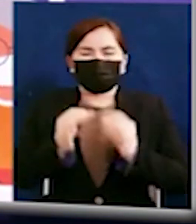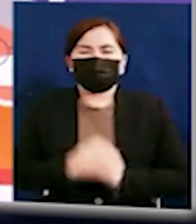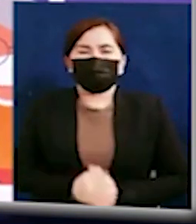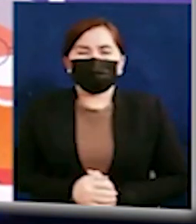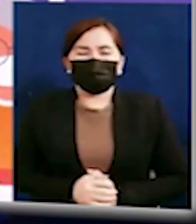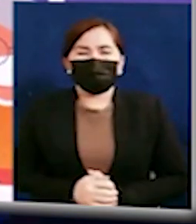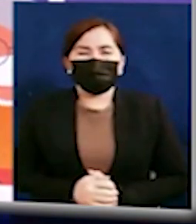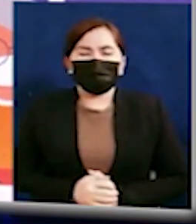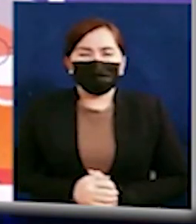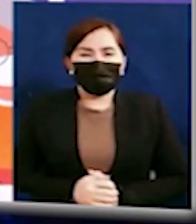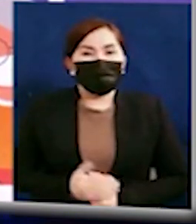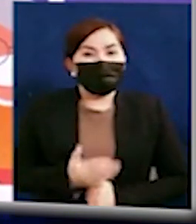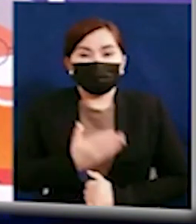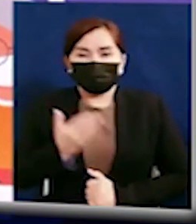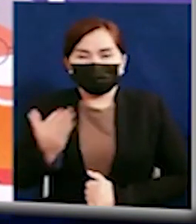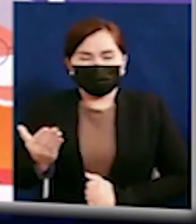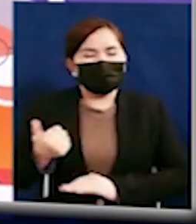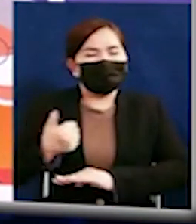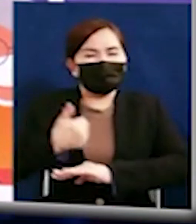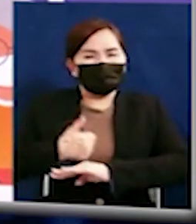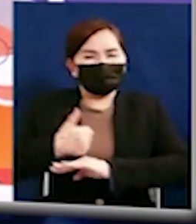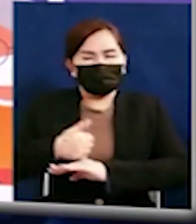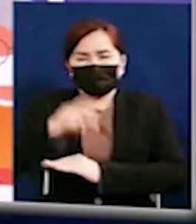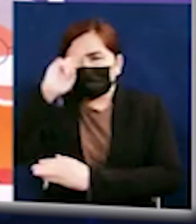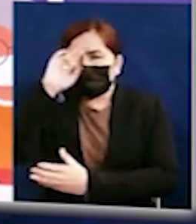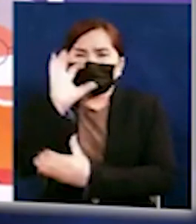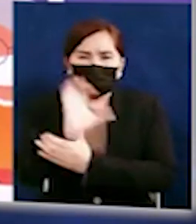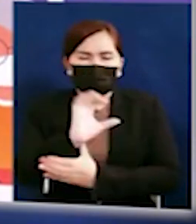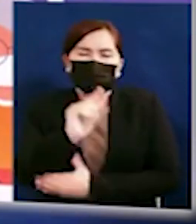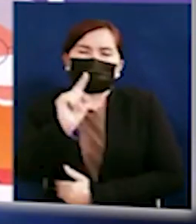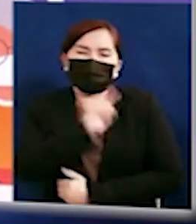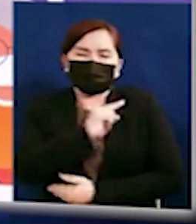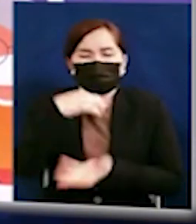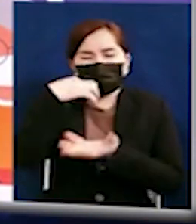แต่ว่าต้องป้องกันกันให้ดีที่สุดครับ